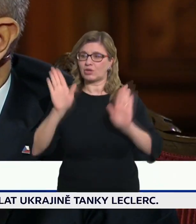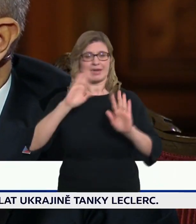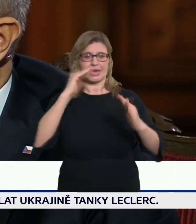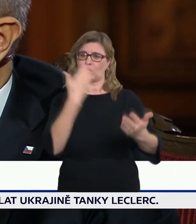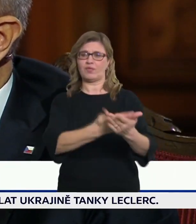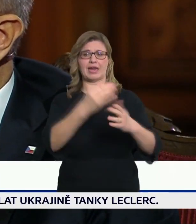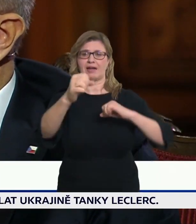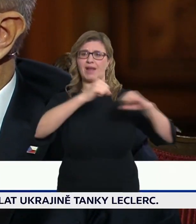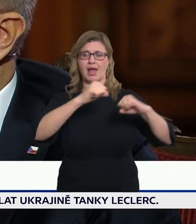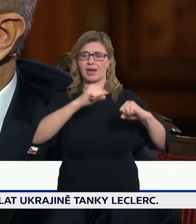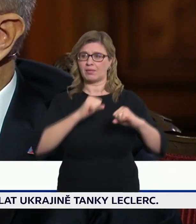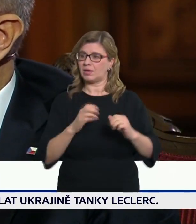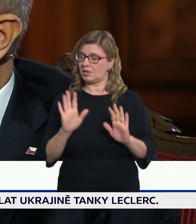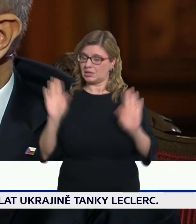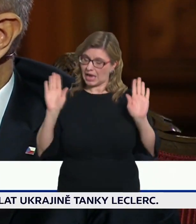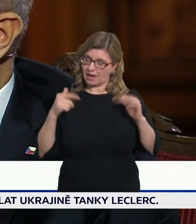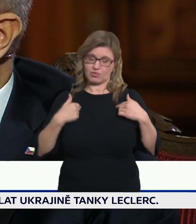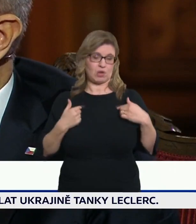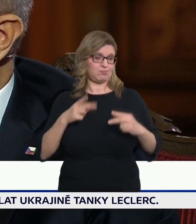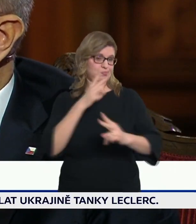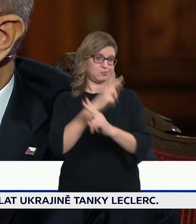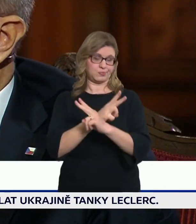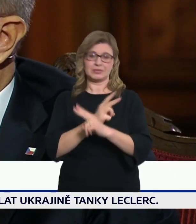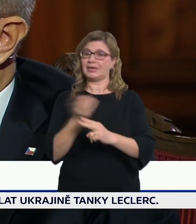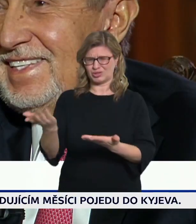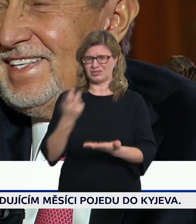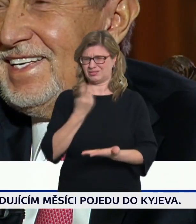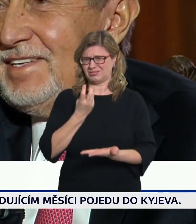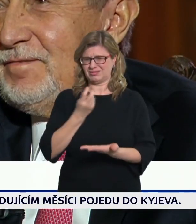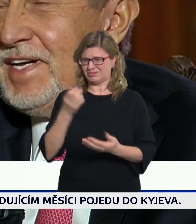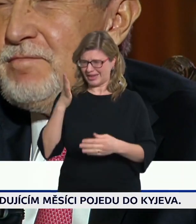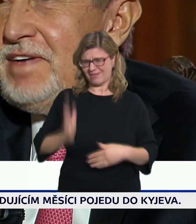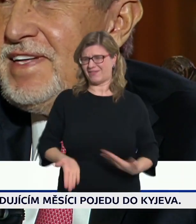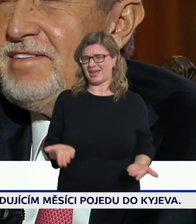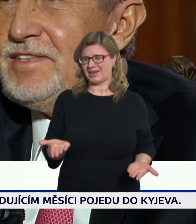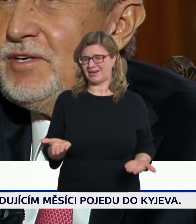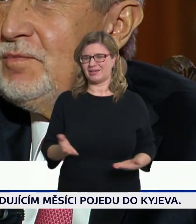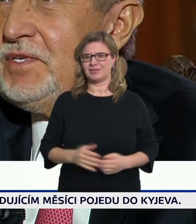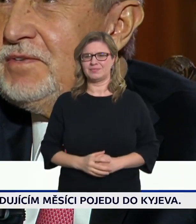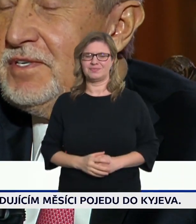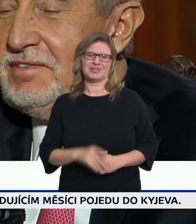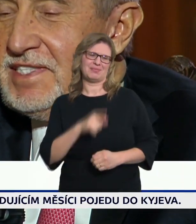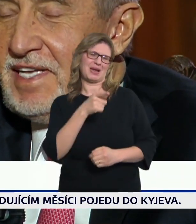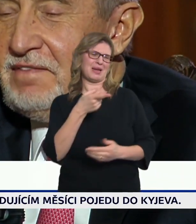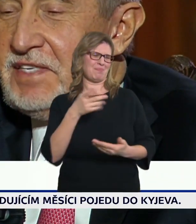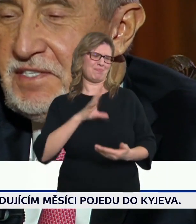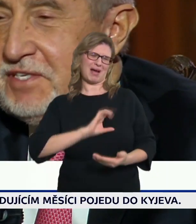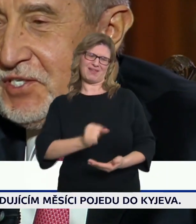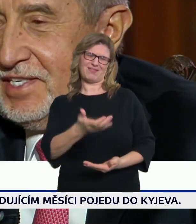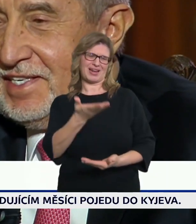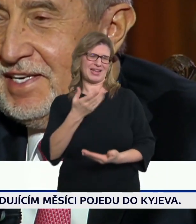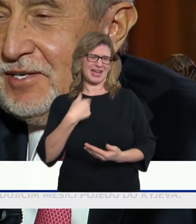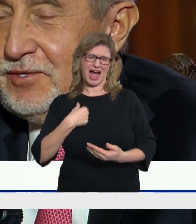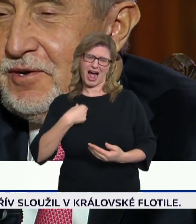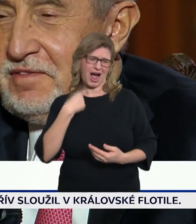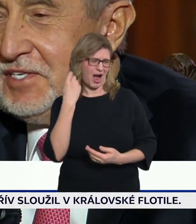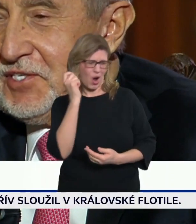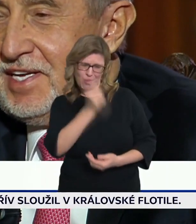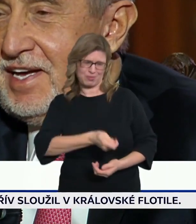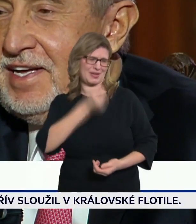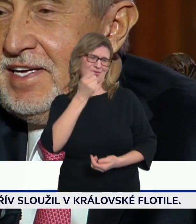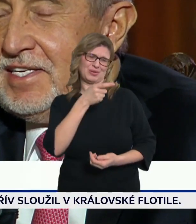jsem nepodepsal, ani jsem tam nebyl, ani jsem nevystupoval. Dobře, tak. Pane Pavle, já vás obdivuju, oni vás tak vycvičili jako